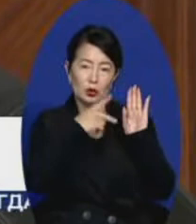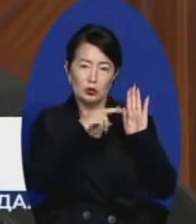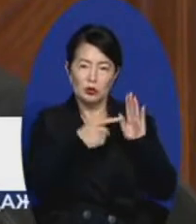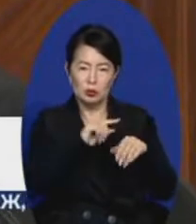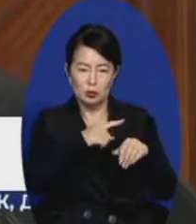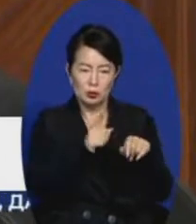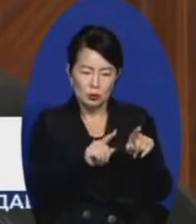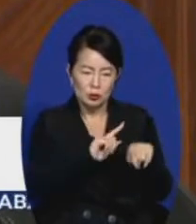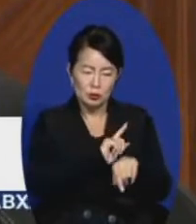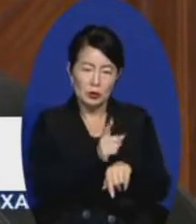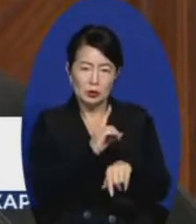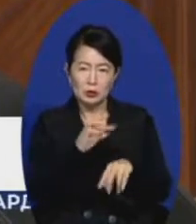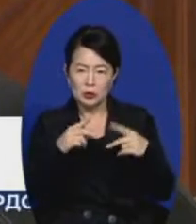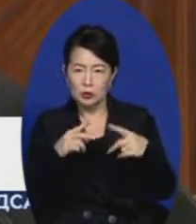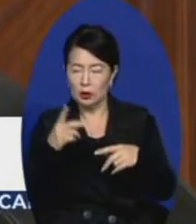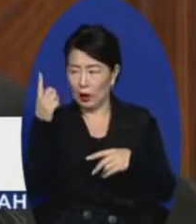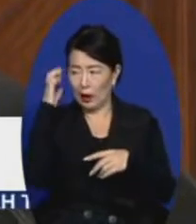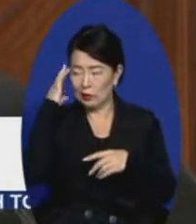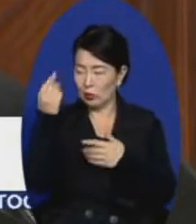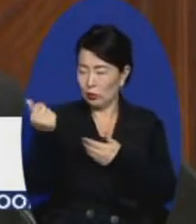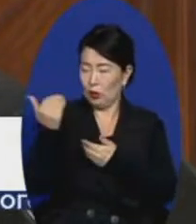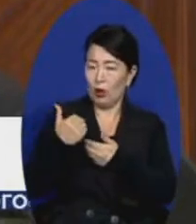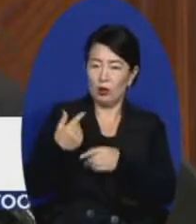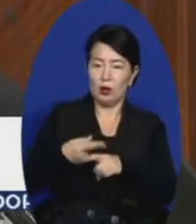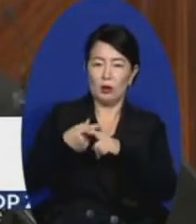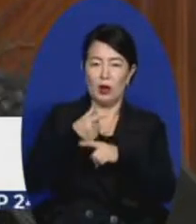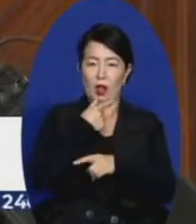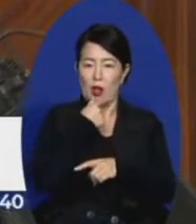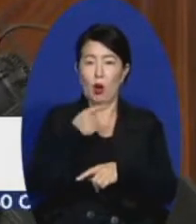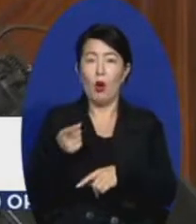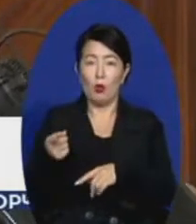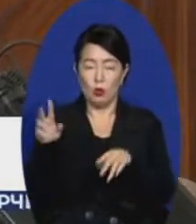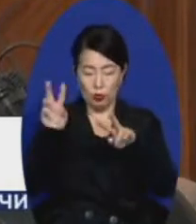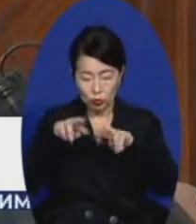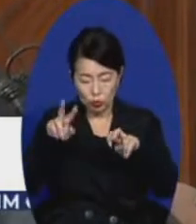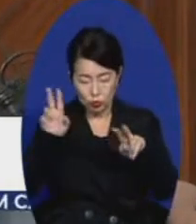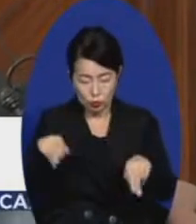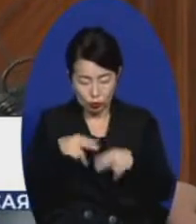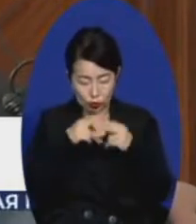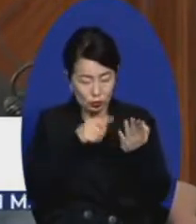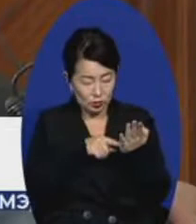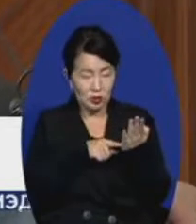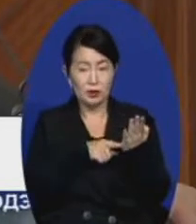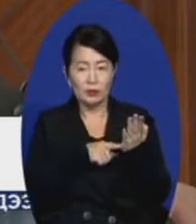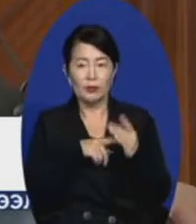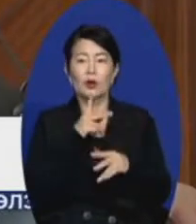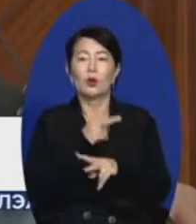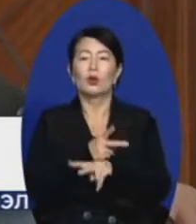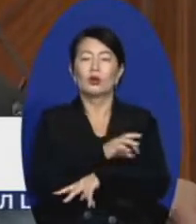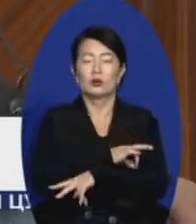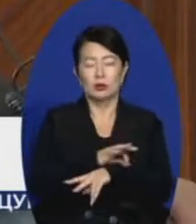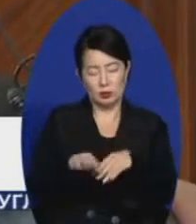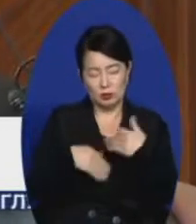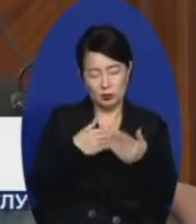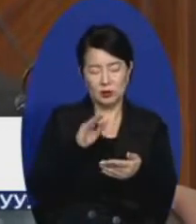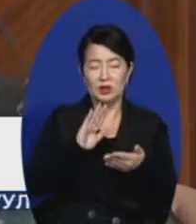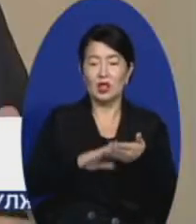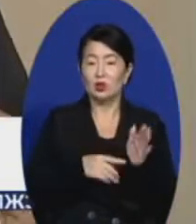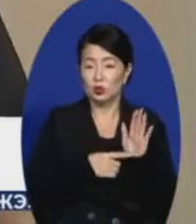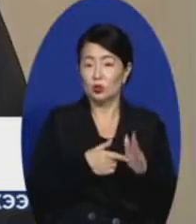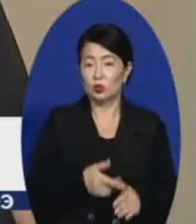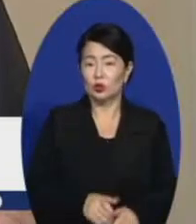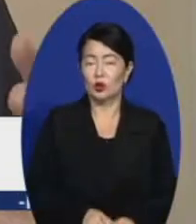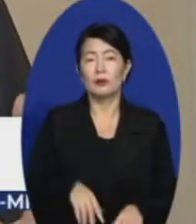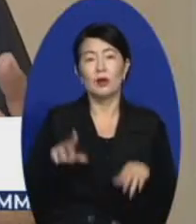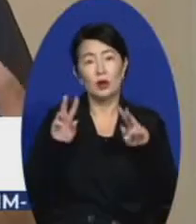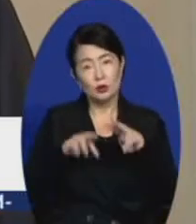хөрөнгө оруулалтын бодит хэмжээ төдийлө өсөхгүй байна гэдэгт дүн шинжилгээ хийж өнөөдрийн энэ хуулийн төсөл боловсруулах ажил танилцуулгуудыг хийж